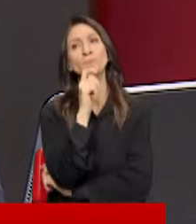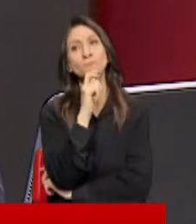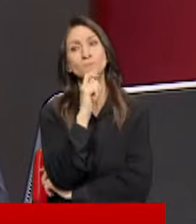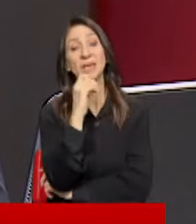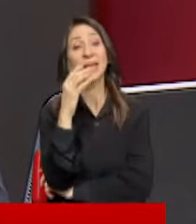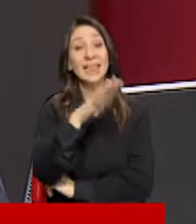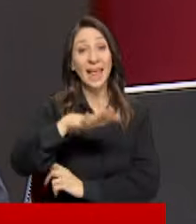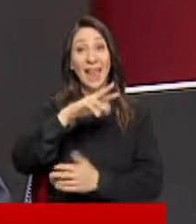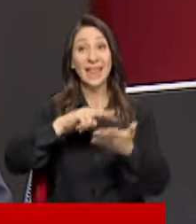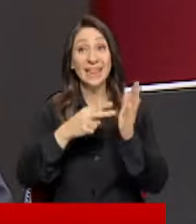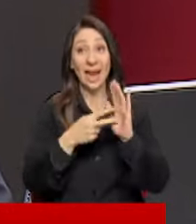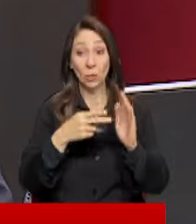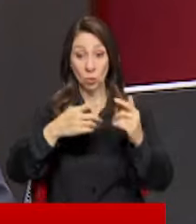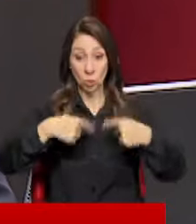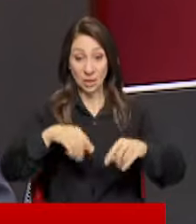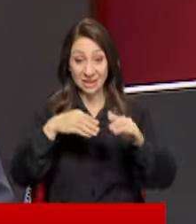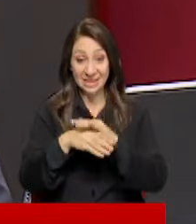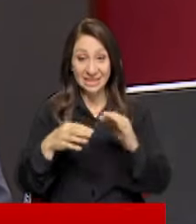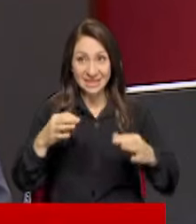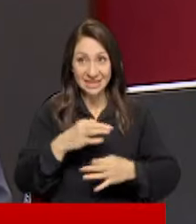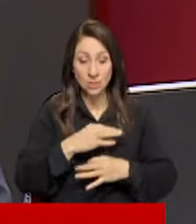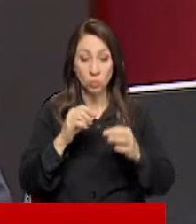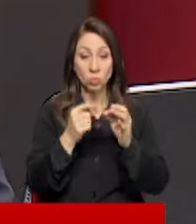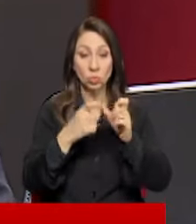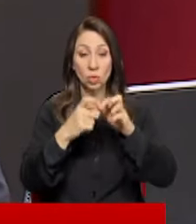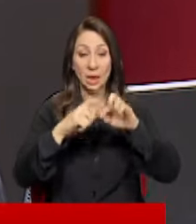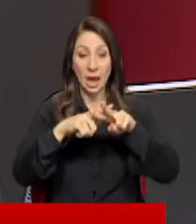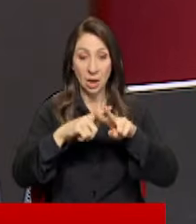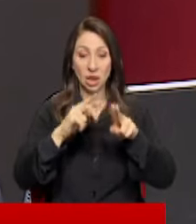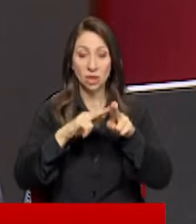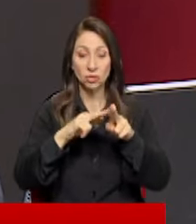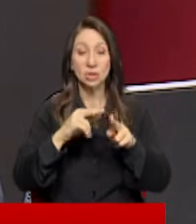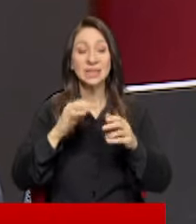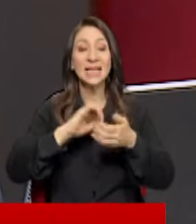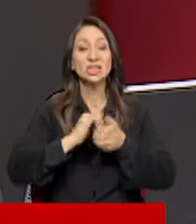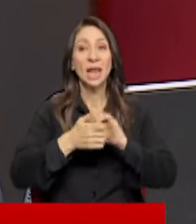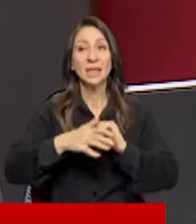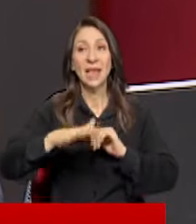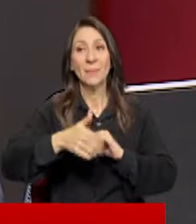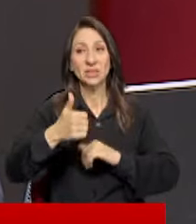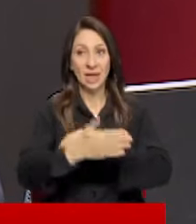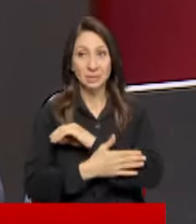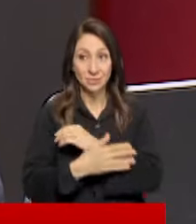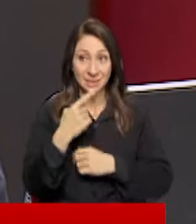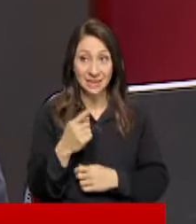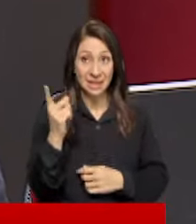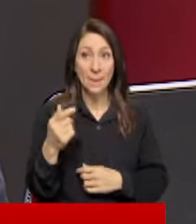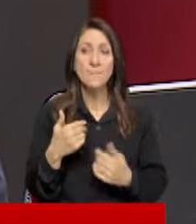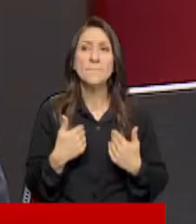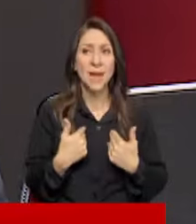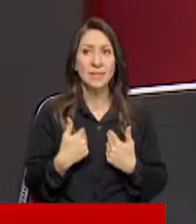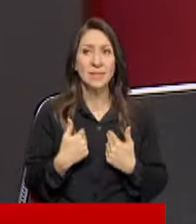Genel İdare Kurulumuza girdiğimizde Sayın Burak Avuncu, bizim teşkilattan sorumlu genel başkan yardımcımız, evet, dedi ki ben